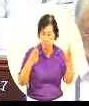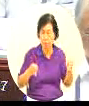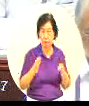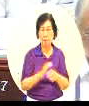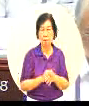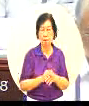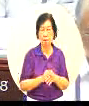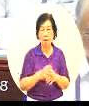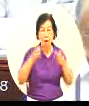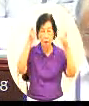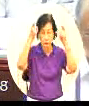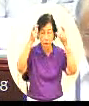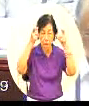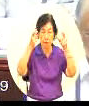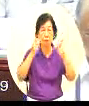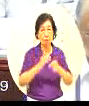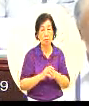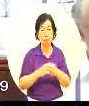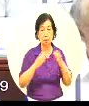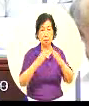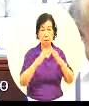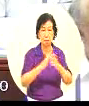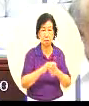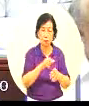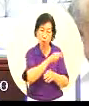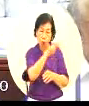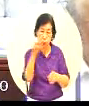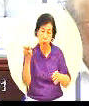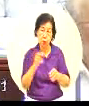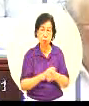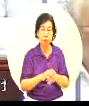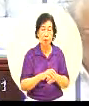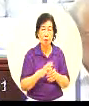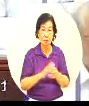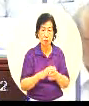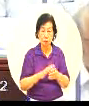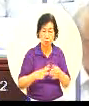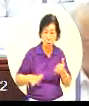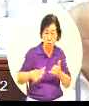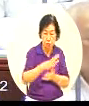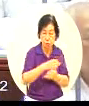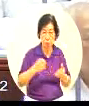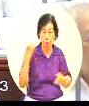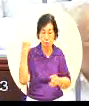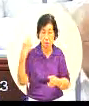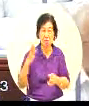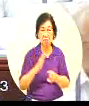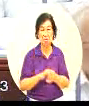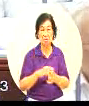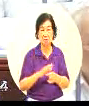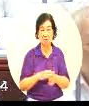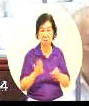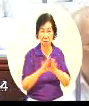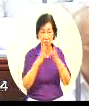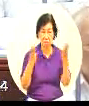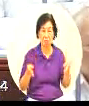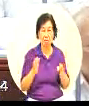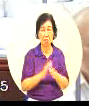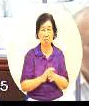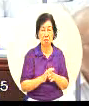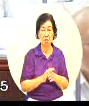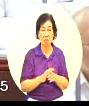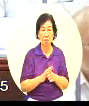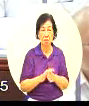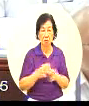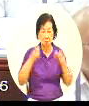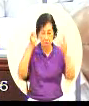全国拢咧看着这个新的这个长照要上路哦。唔过，其实长照十年以来，高雄一直